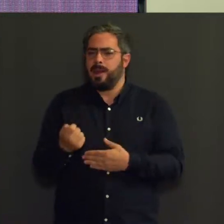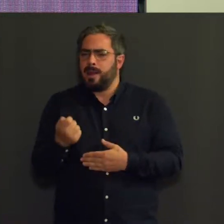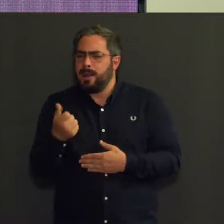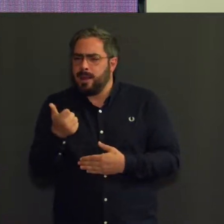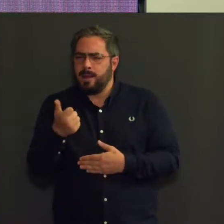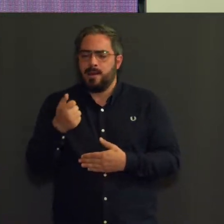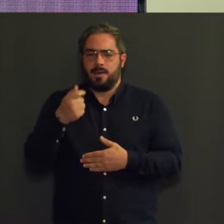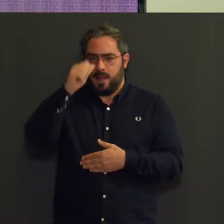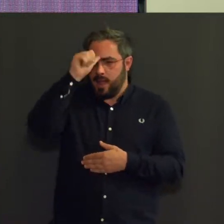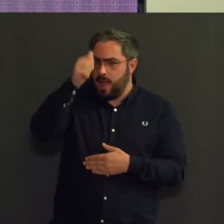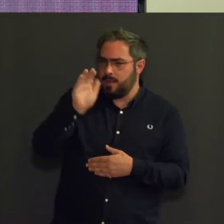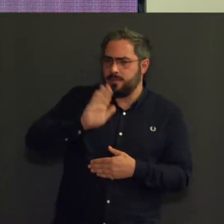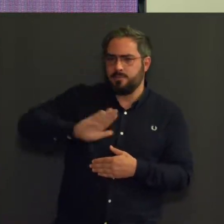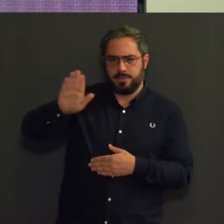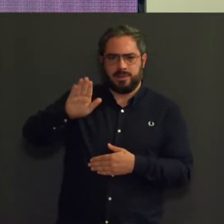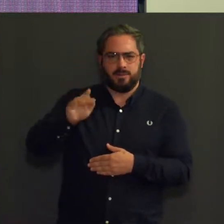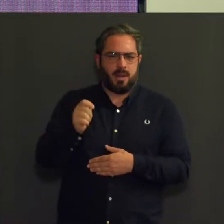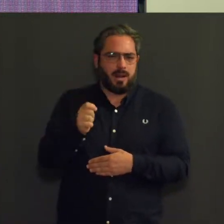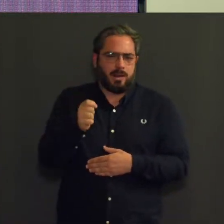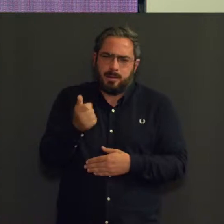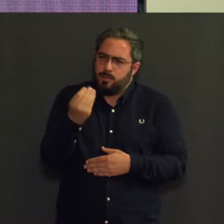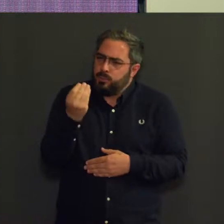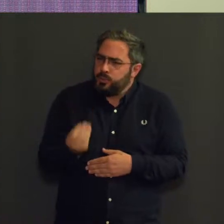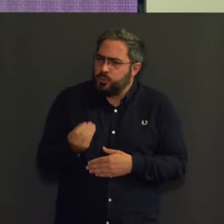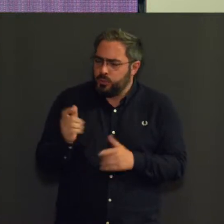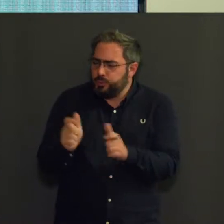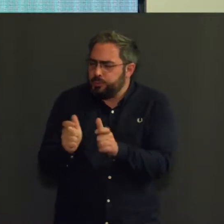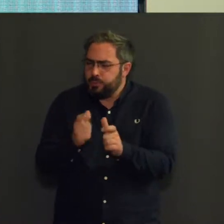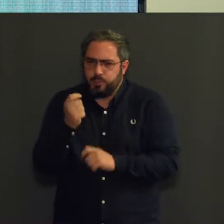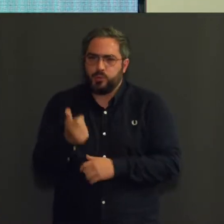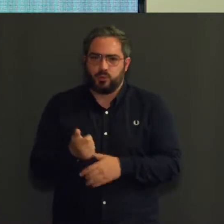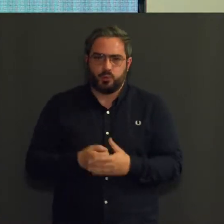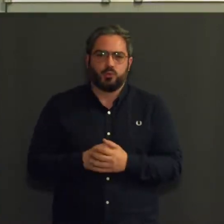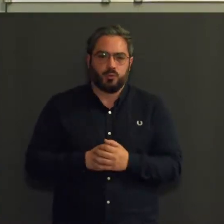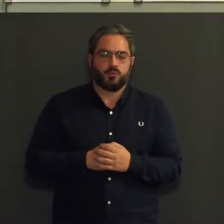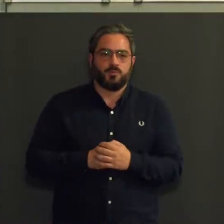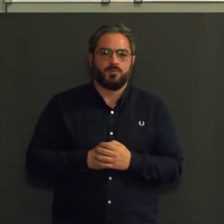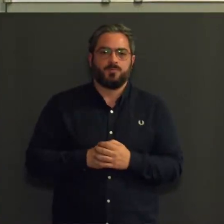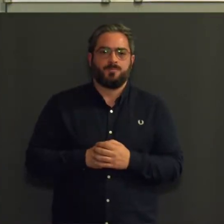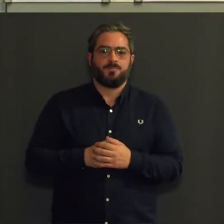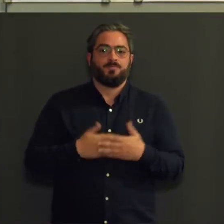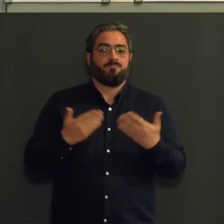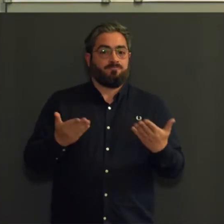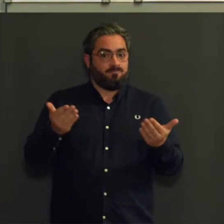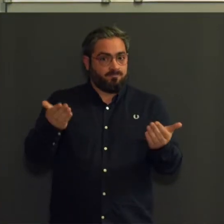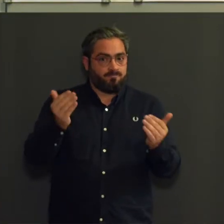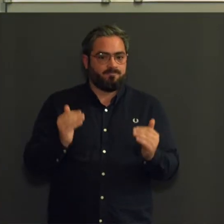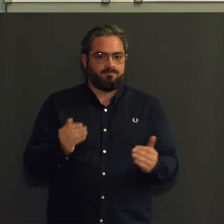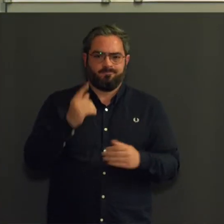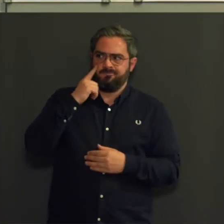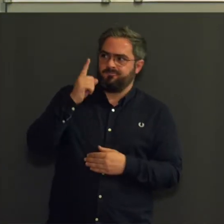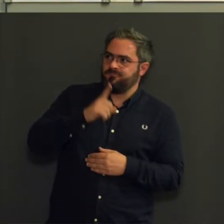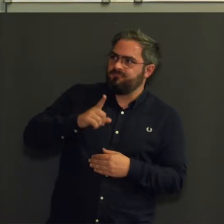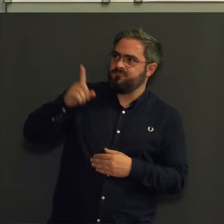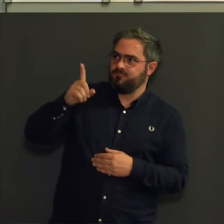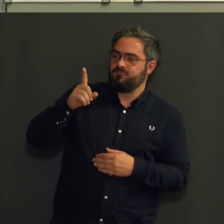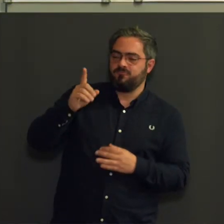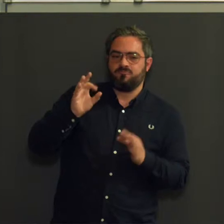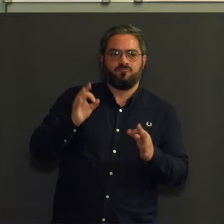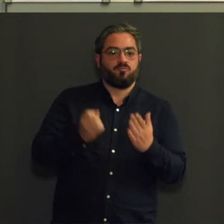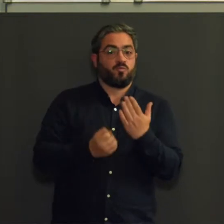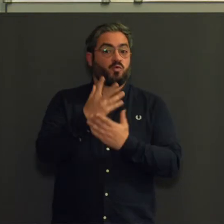restent actuellement en tout cas en nombre limité. Si on s'intéresse, comme on le voit sur la diapositive, aux